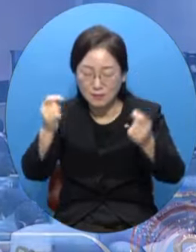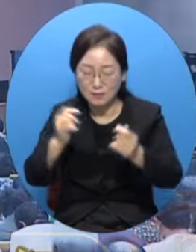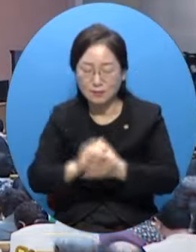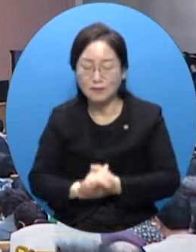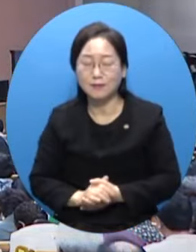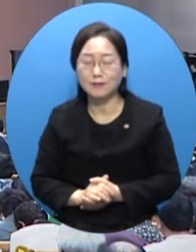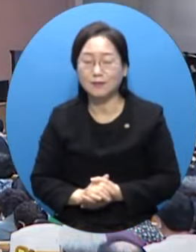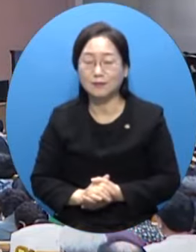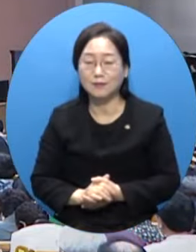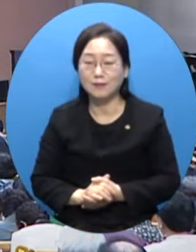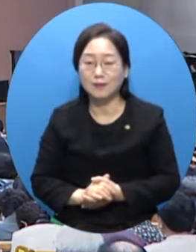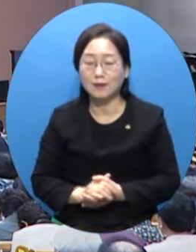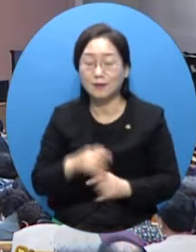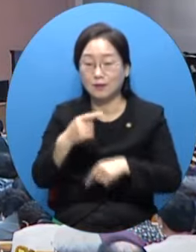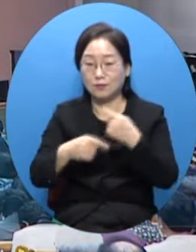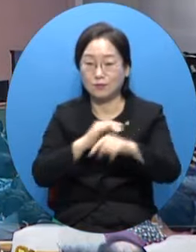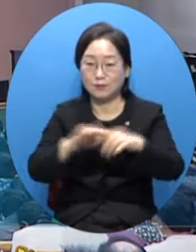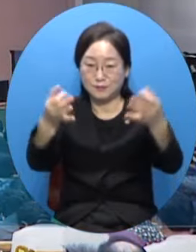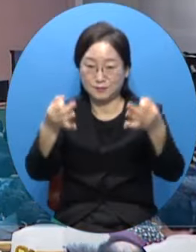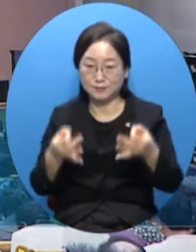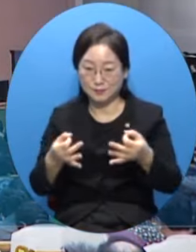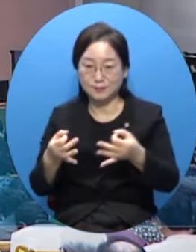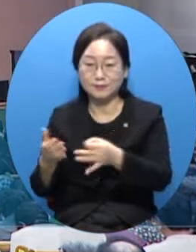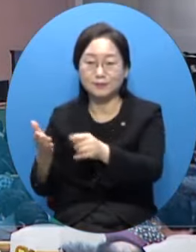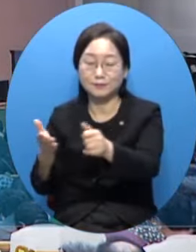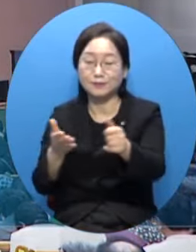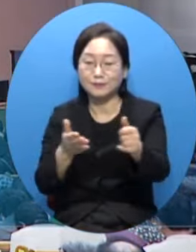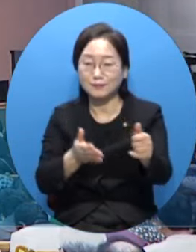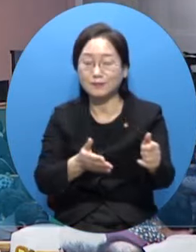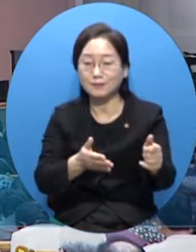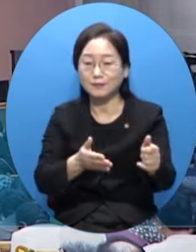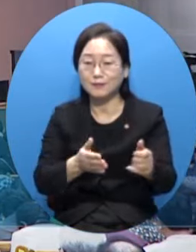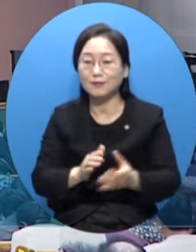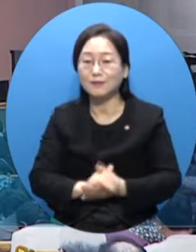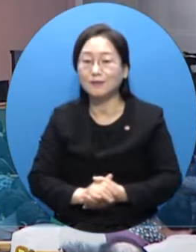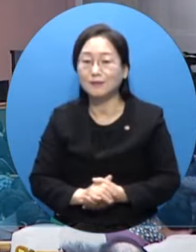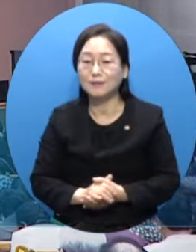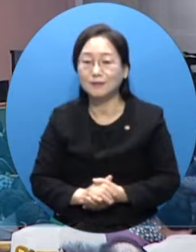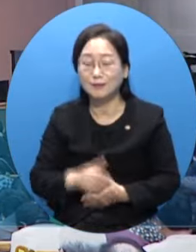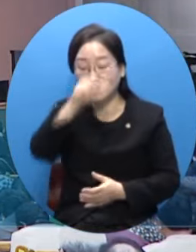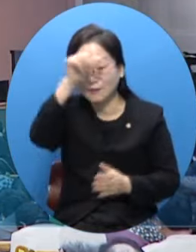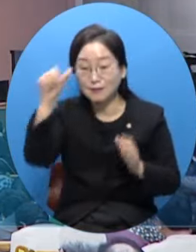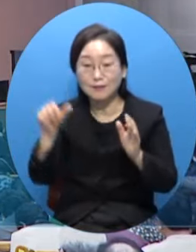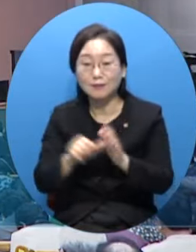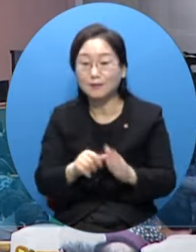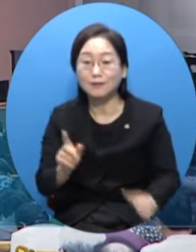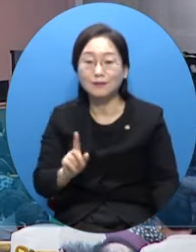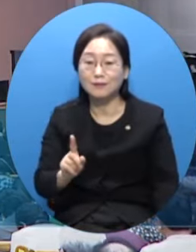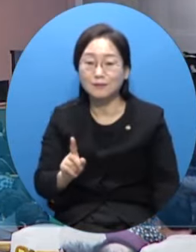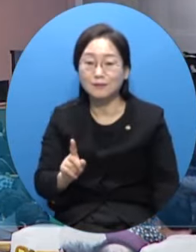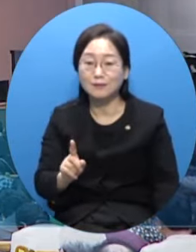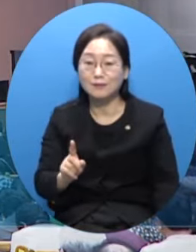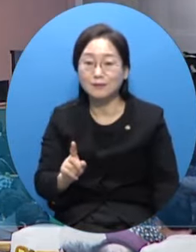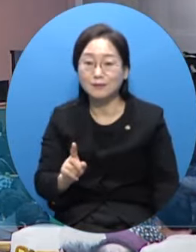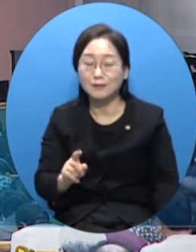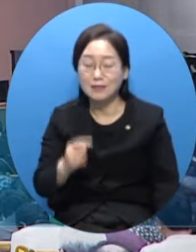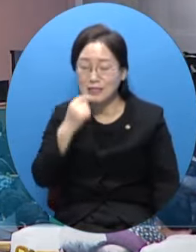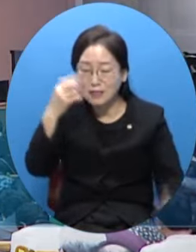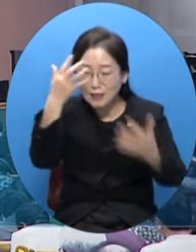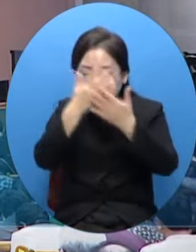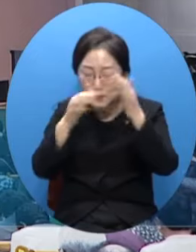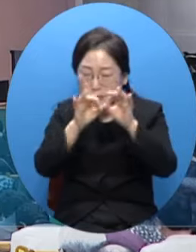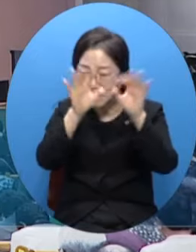아멘. 잠시 눈을 감고 고개를 숙이고 제 이야기에 귀를 기울여 주시기 바랍니다. 너 인생이 무엇이냐? 잠시 있다